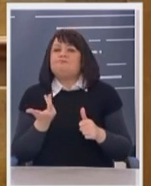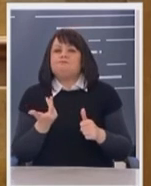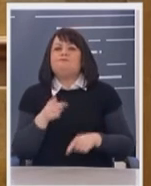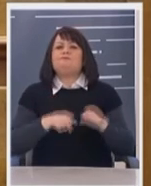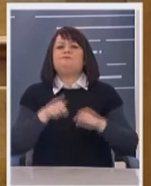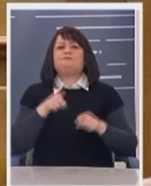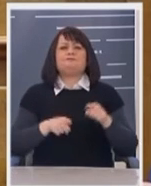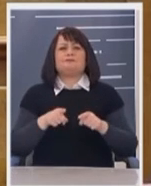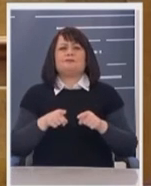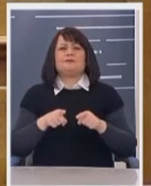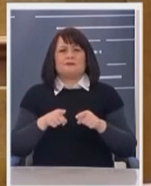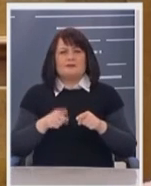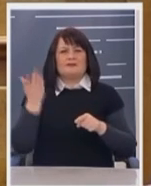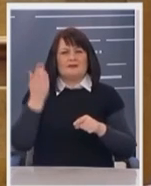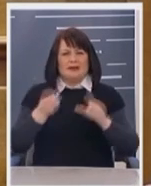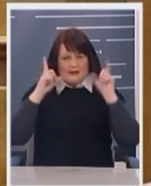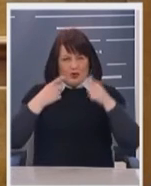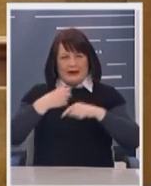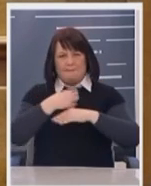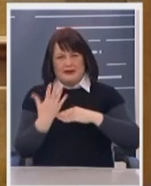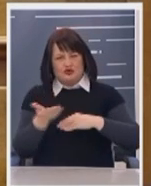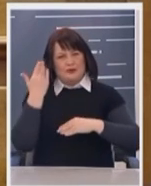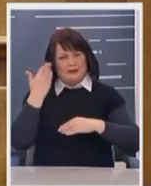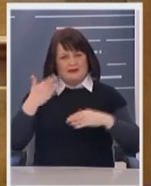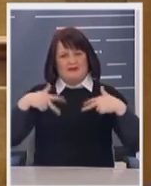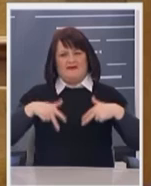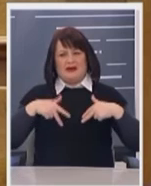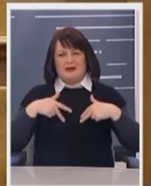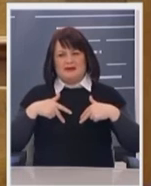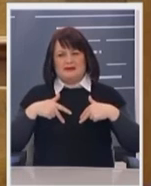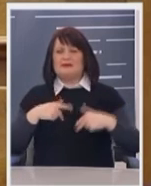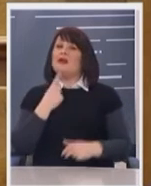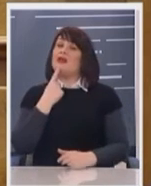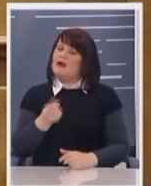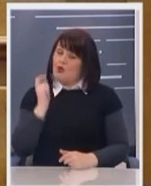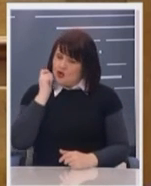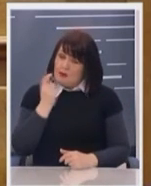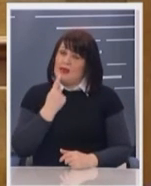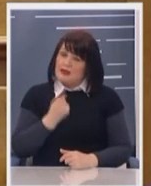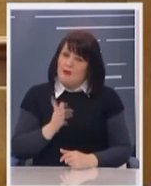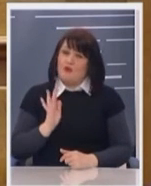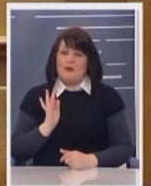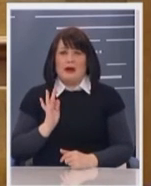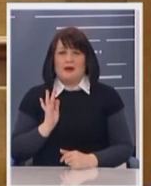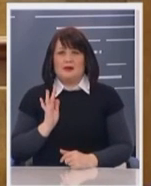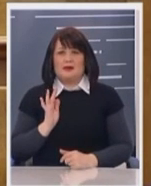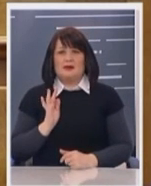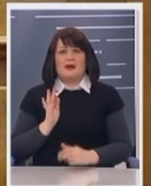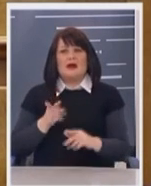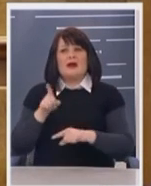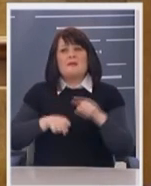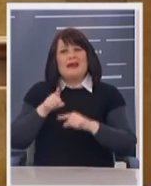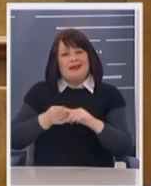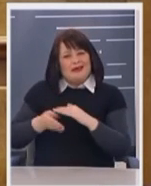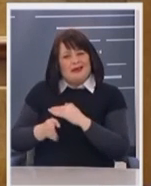των κομμάτων που κυβερνούσαν τη χώρα πριν από εμάς, και θα πούν τα πράγματα με το όνομά τους, είχαν